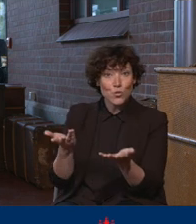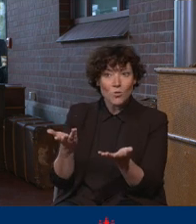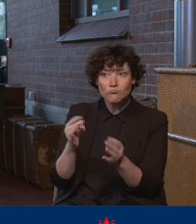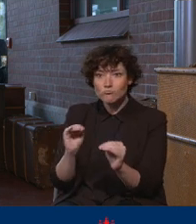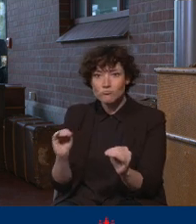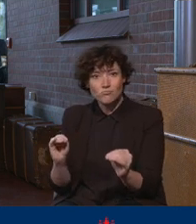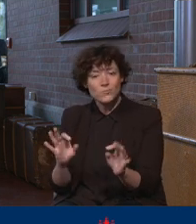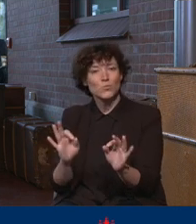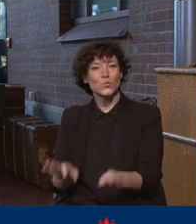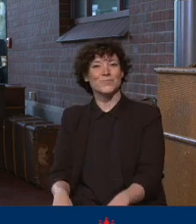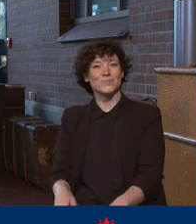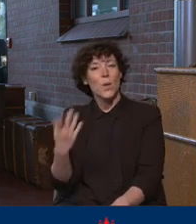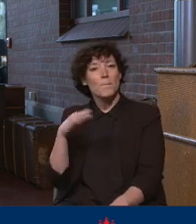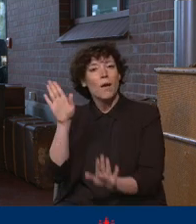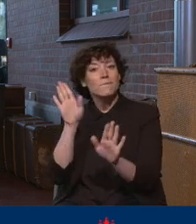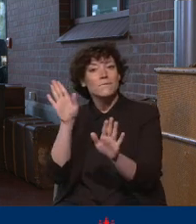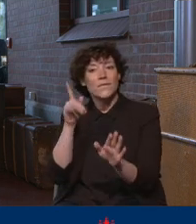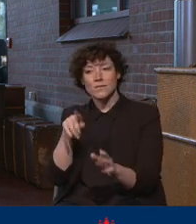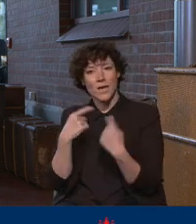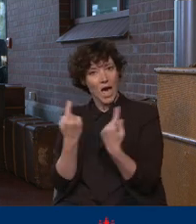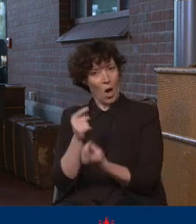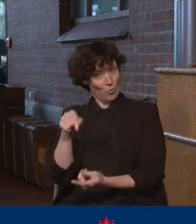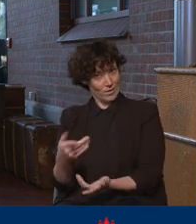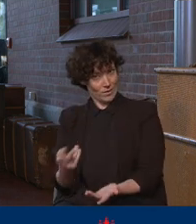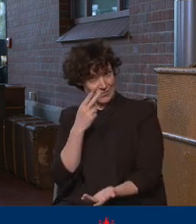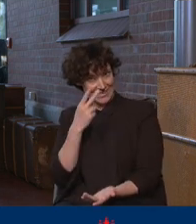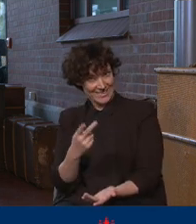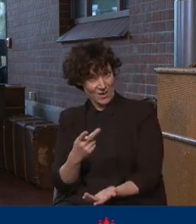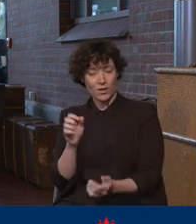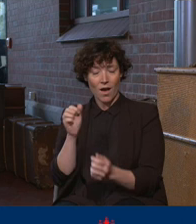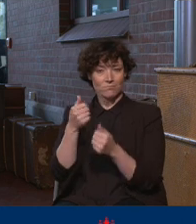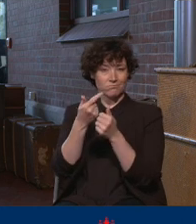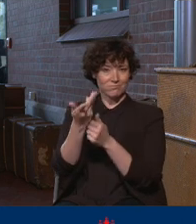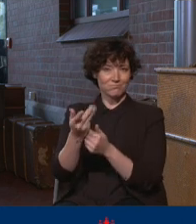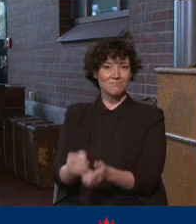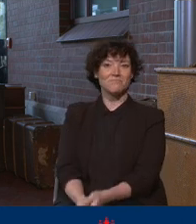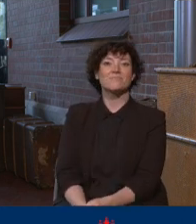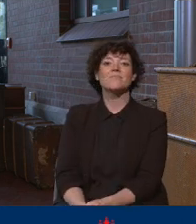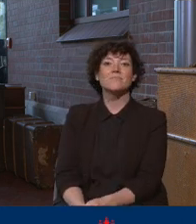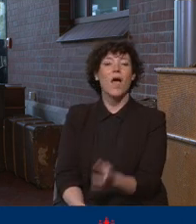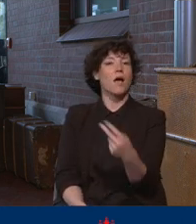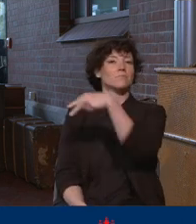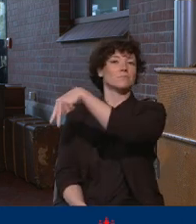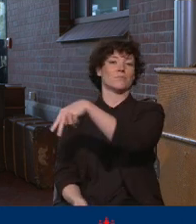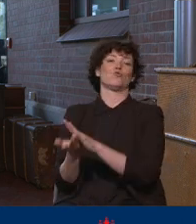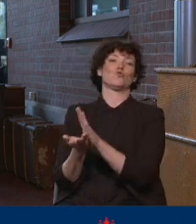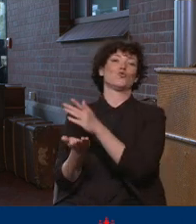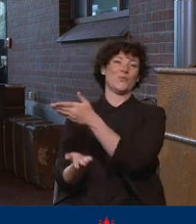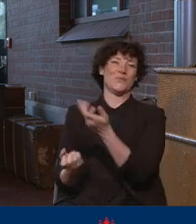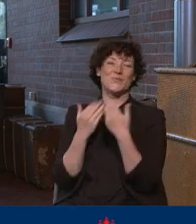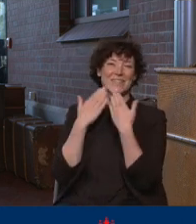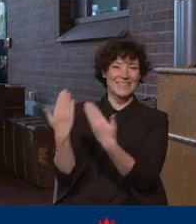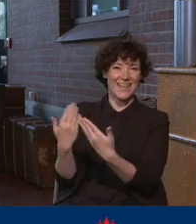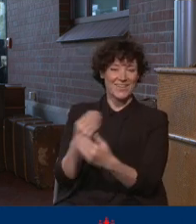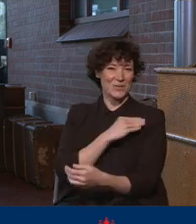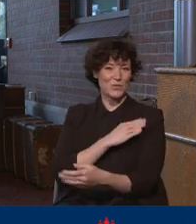gibt's weitere wortmeldungen hier aus dem raum ja auch hier steht schon jemand ja vielen dank für den